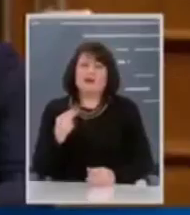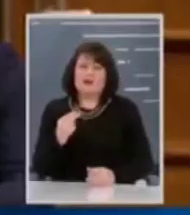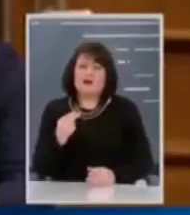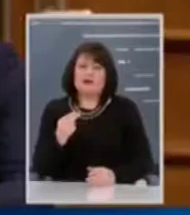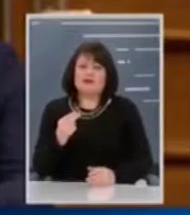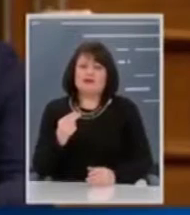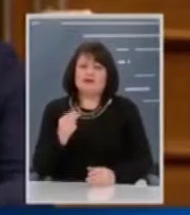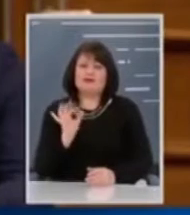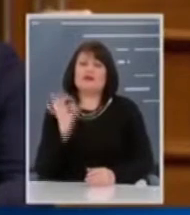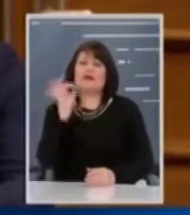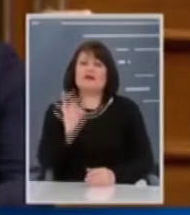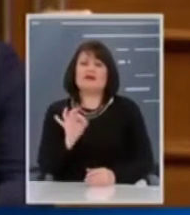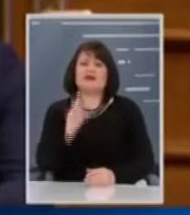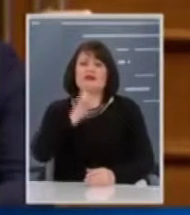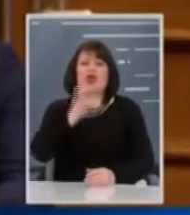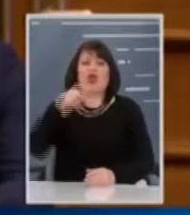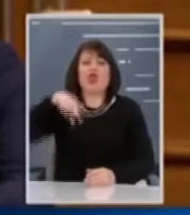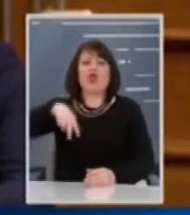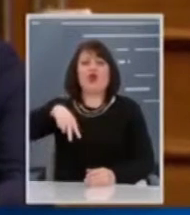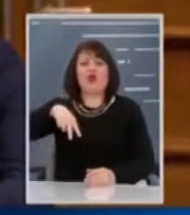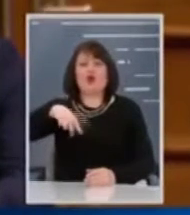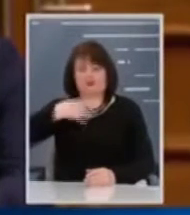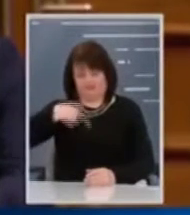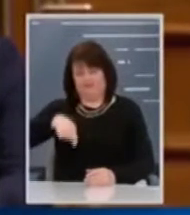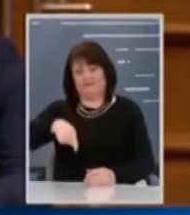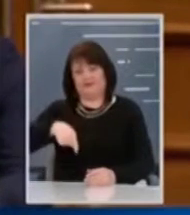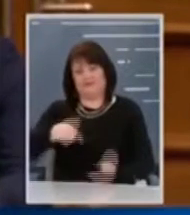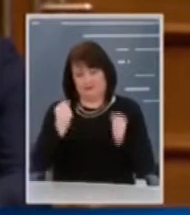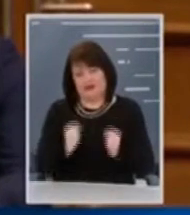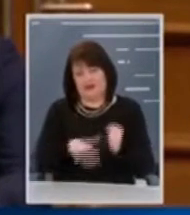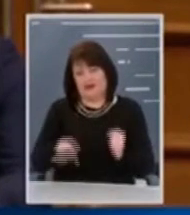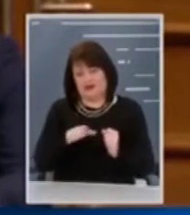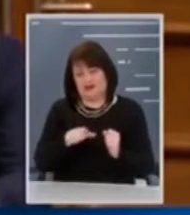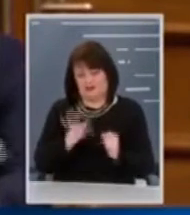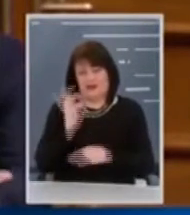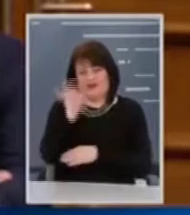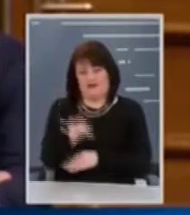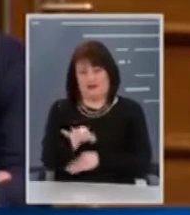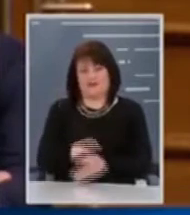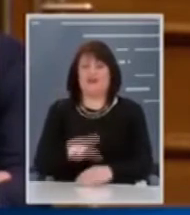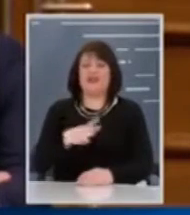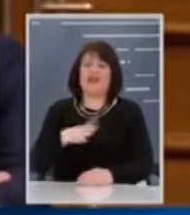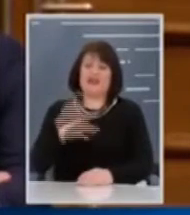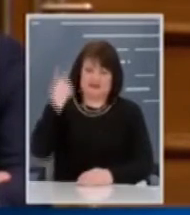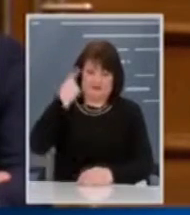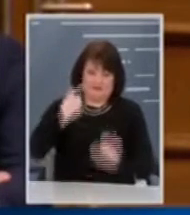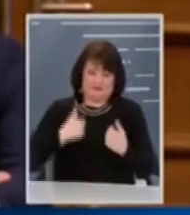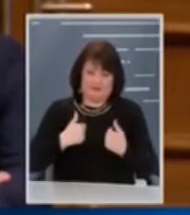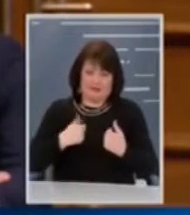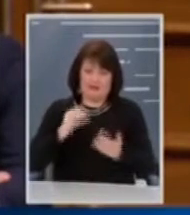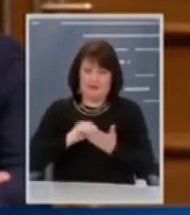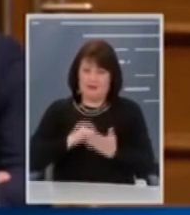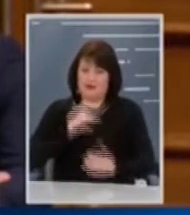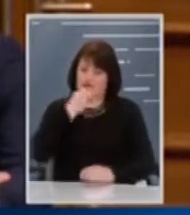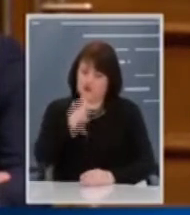τη διάρκεια της συζήτησης υπήρξαν υψηλή επικριτική τόνη από όλους τους πολιτικούς αρχηγούς, καθώς και ένα σφοδρό επεισόδιο μεταξύ του Προέδρου της